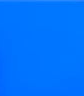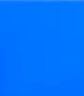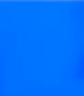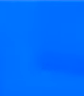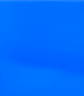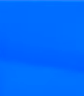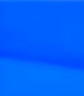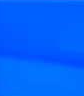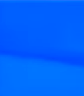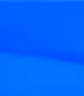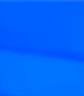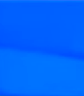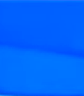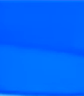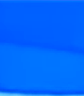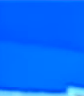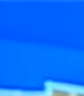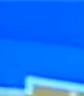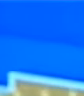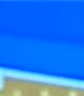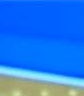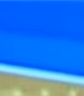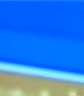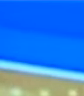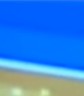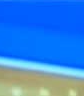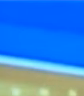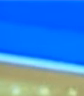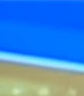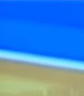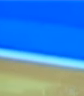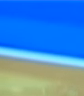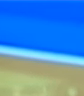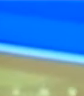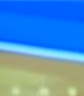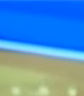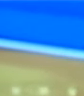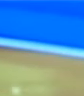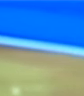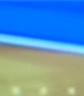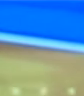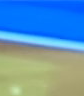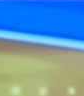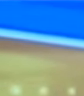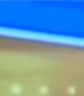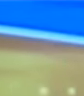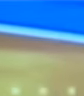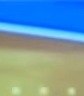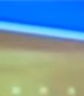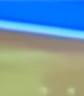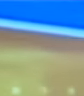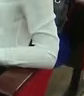секретариатом Ассамблеи народа Казахстана Дархан Мунбай, аким Южно-Казахстанской области Жансы Тюмебаев и представители Генеральной